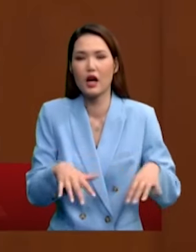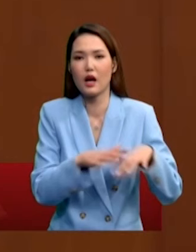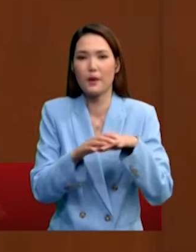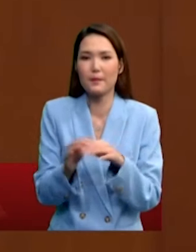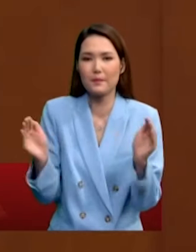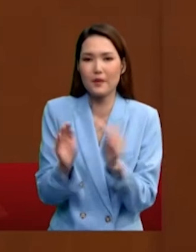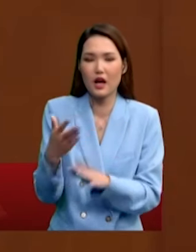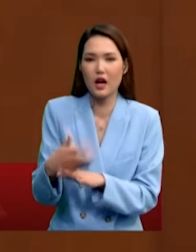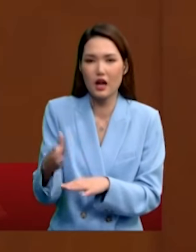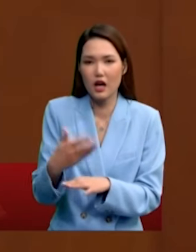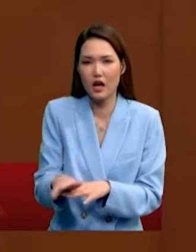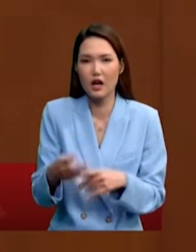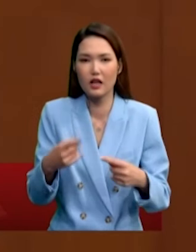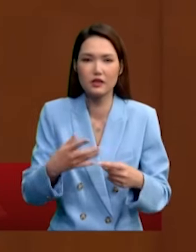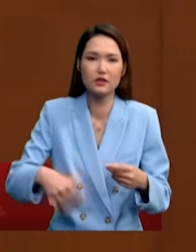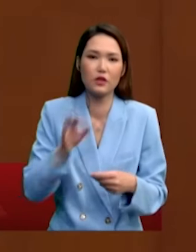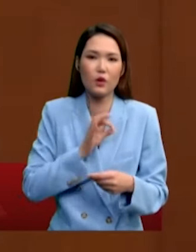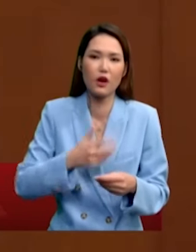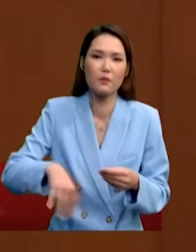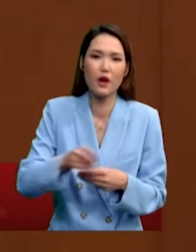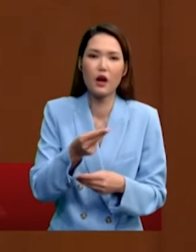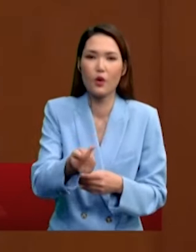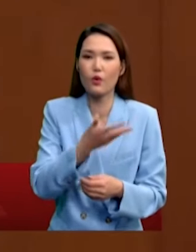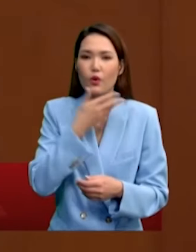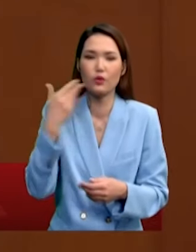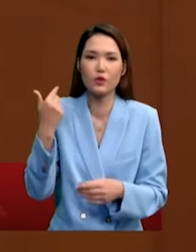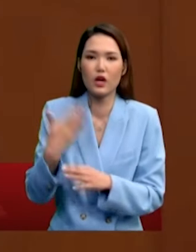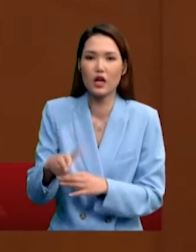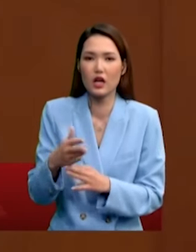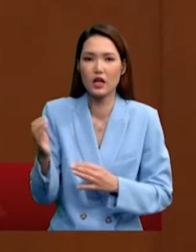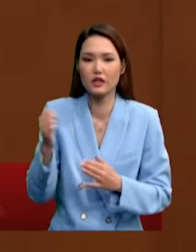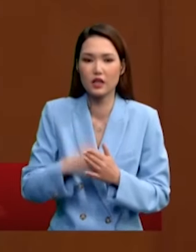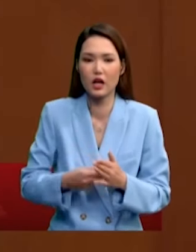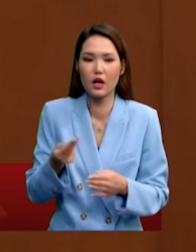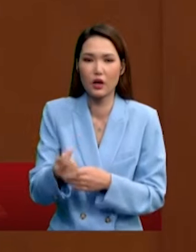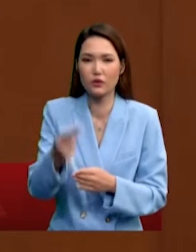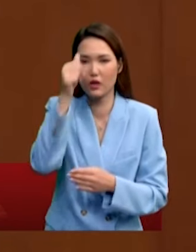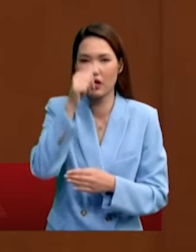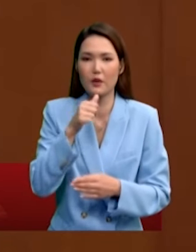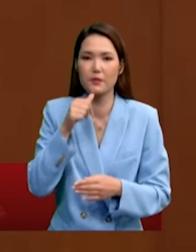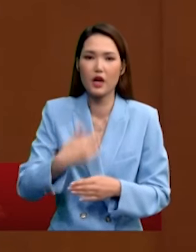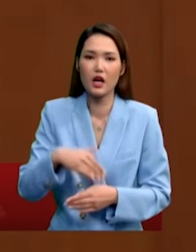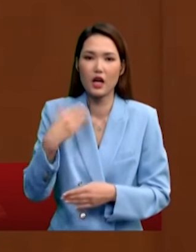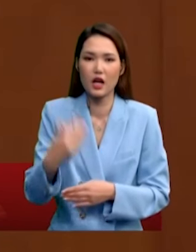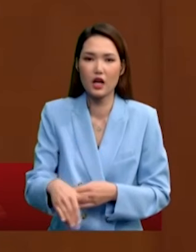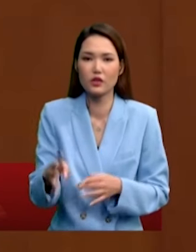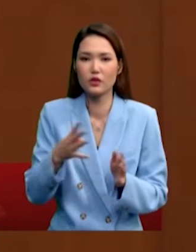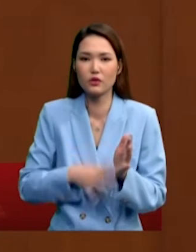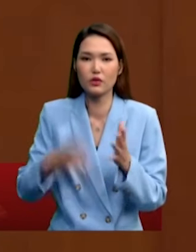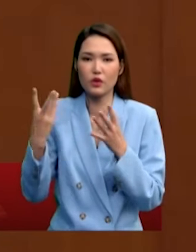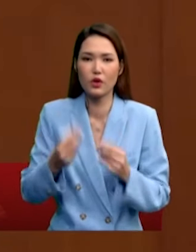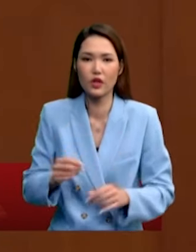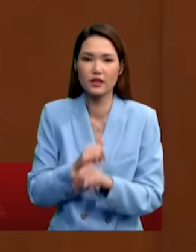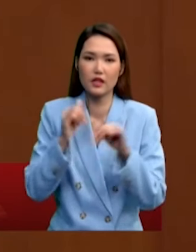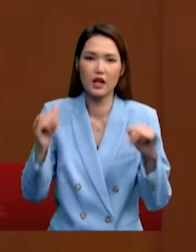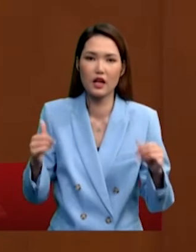үшін қолданыстағы барлық өтелмеген тұтынушылық кредиттер бойынша төлем мерзімін кешіктіру 90 күннен асқан